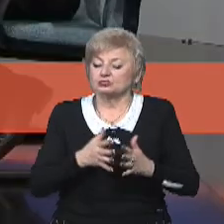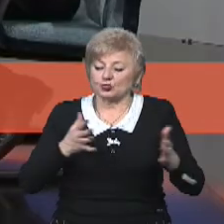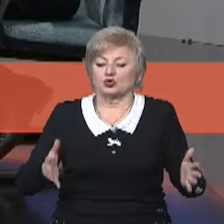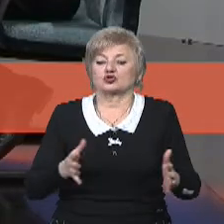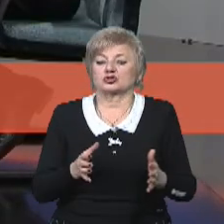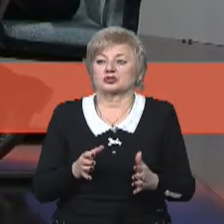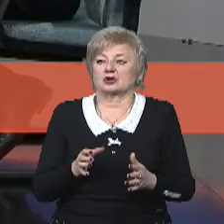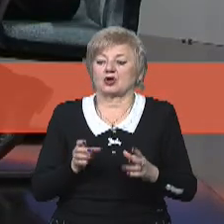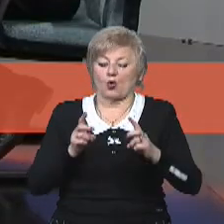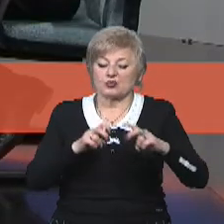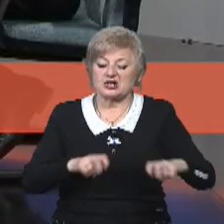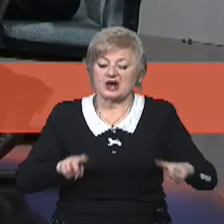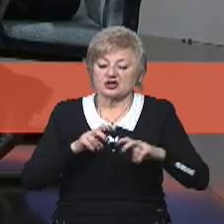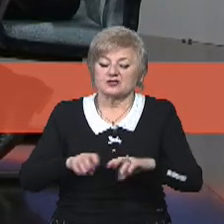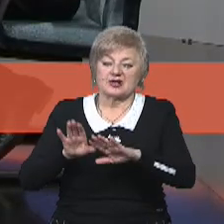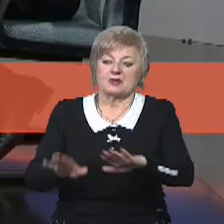І